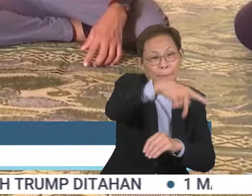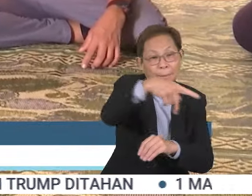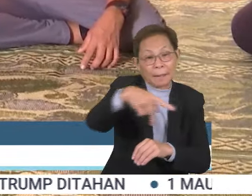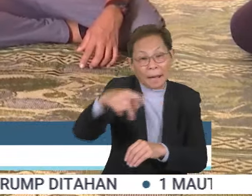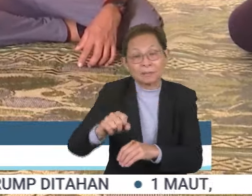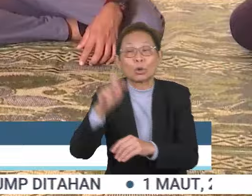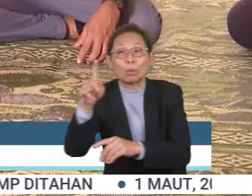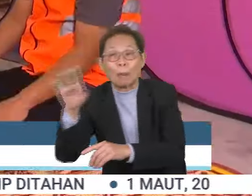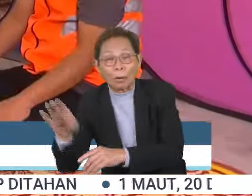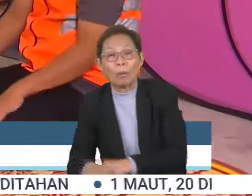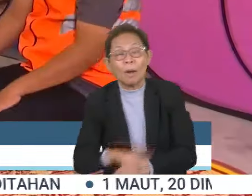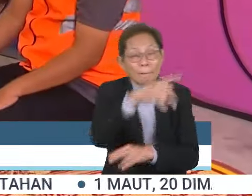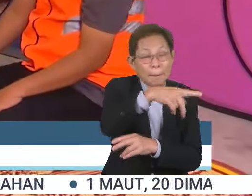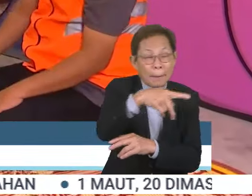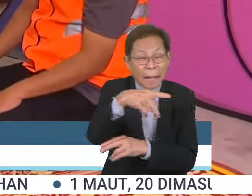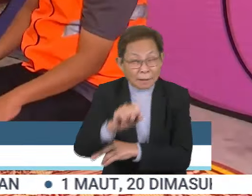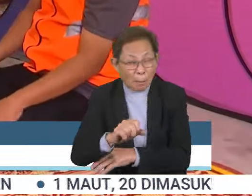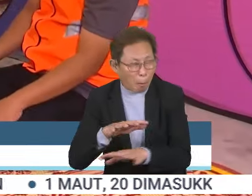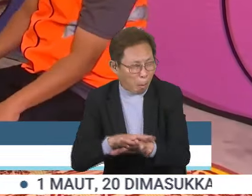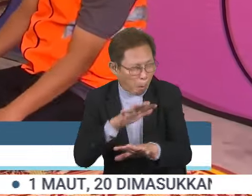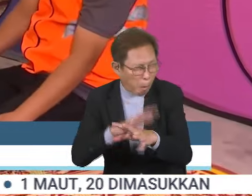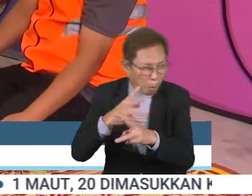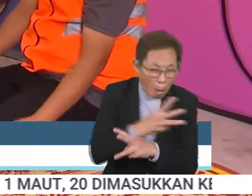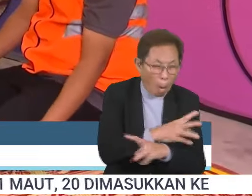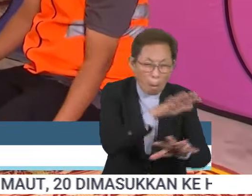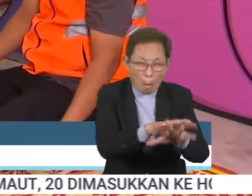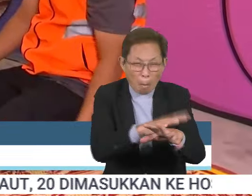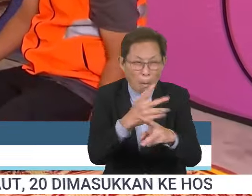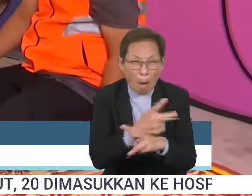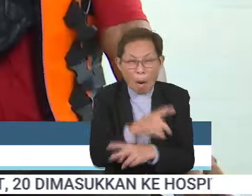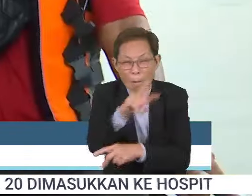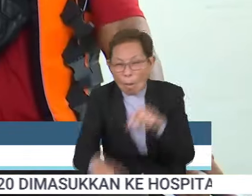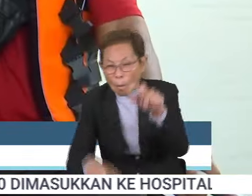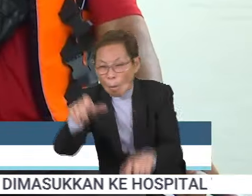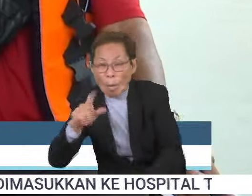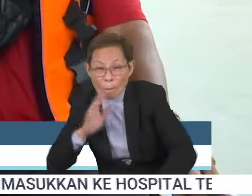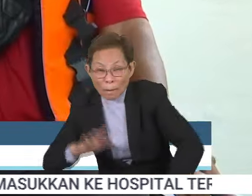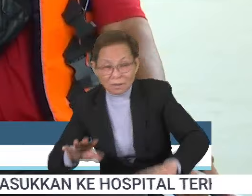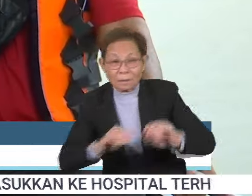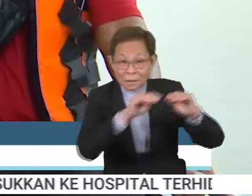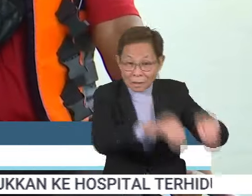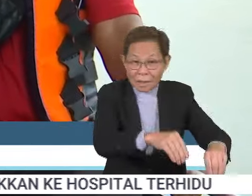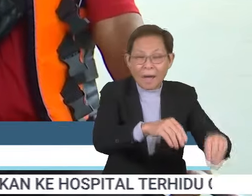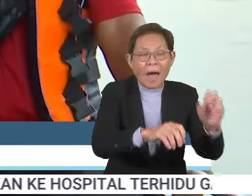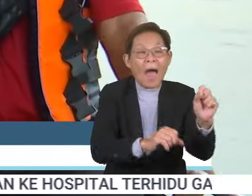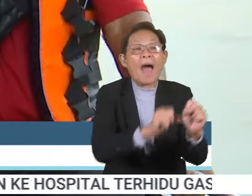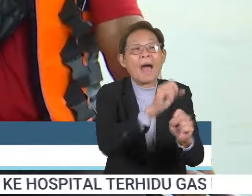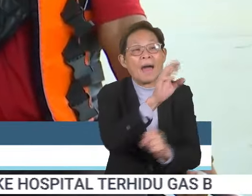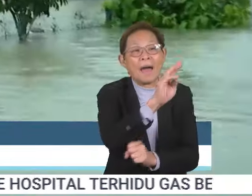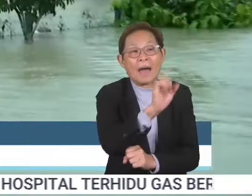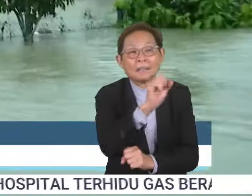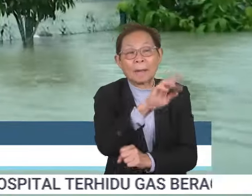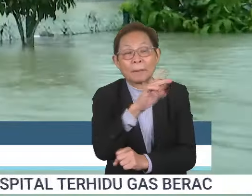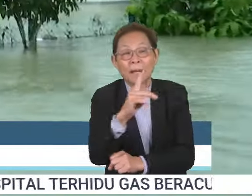ini. Antara PPS yang paling terjejas adalah PPS yang paling ramai menempatkan penduduk terjejas banjir adalah SMK Meloh yang